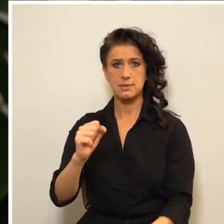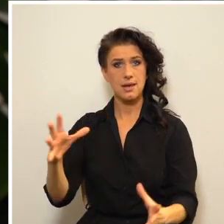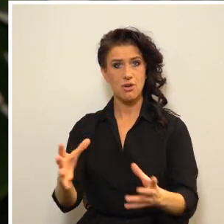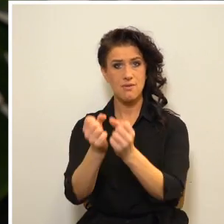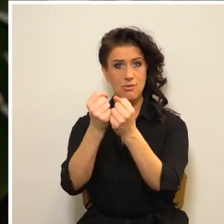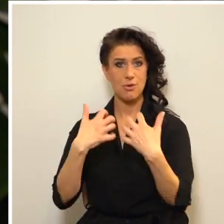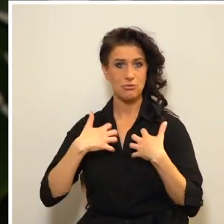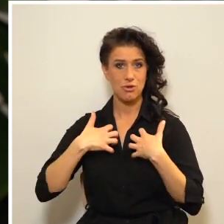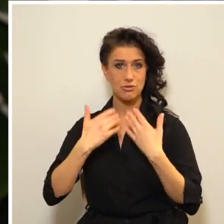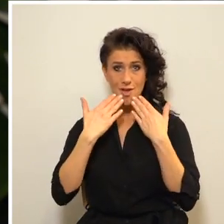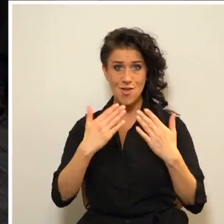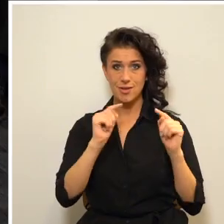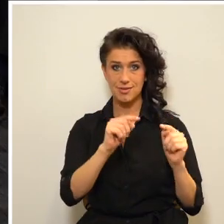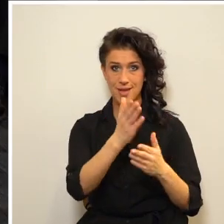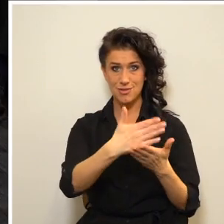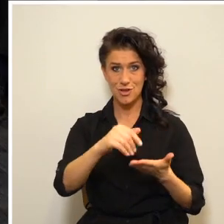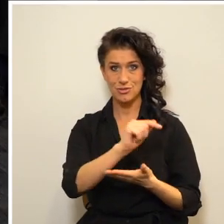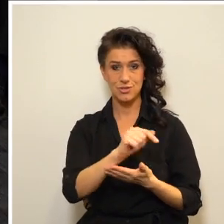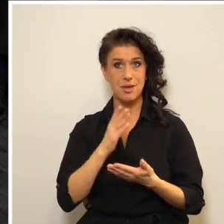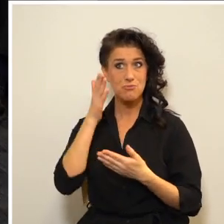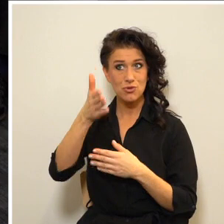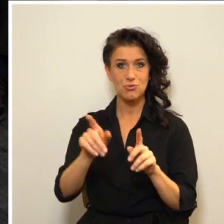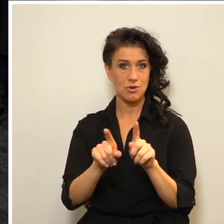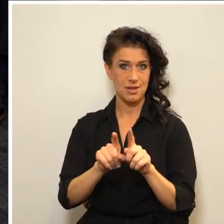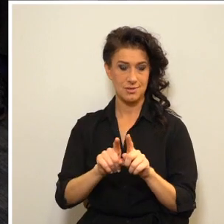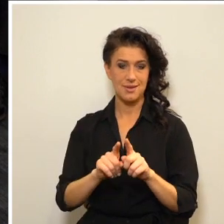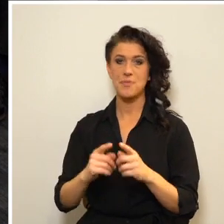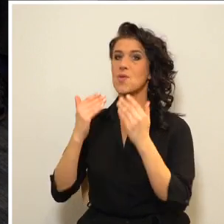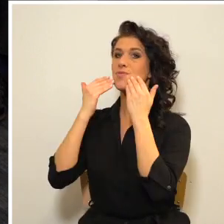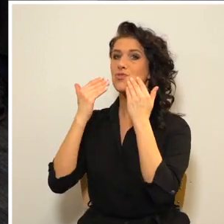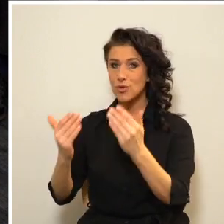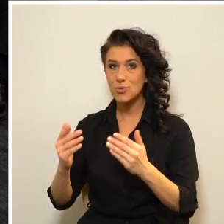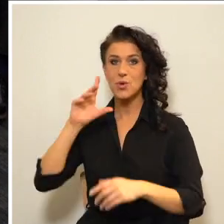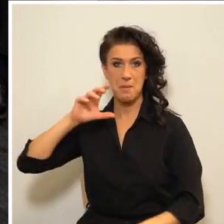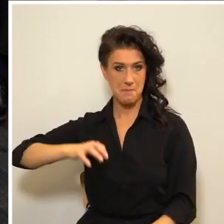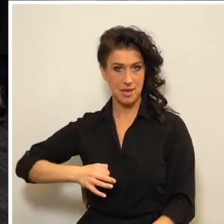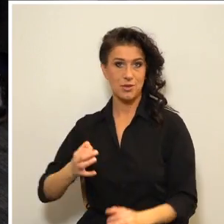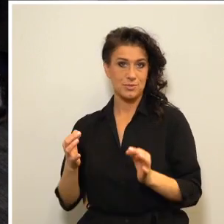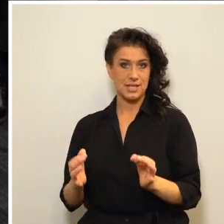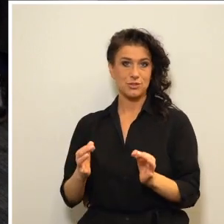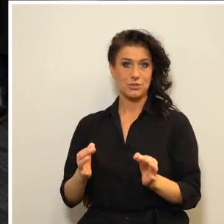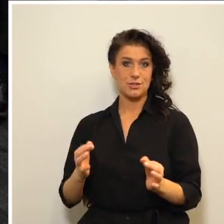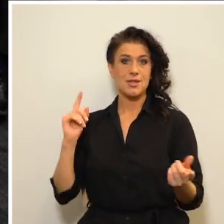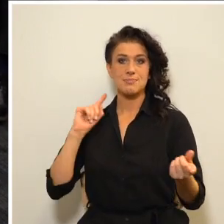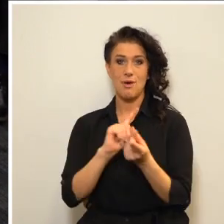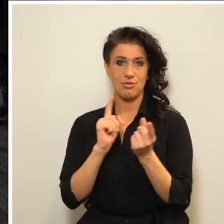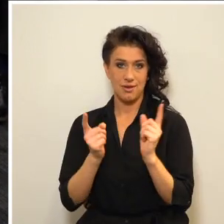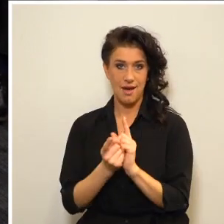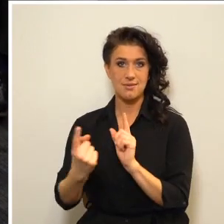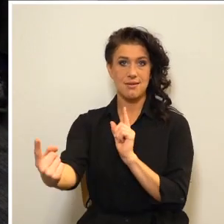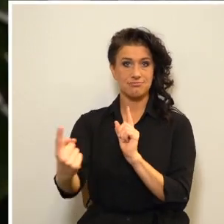rozwija jaka jaka jest jej przeszłość Bardzo panom dziękuję za dzisiejsze spotkanie